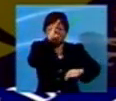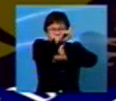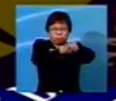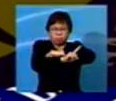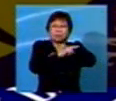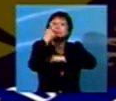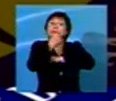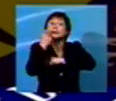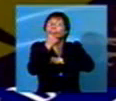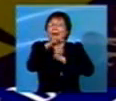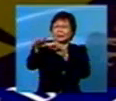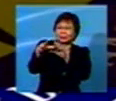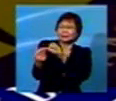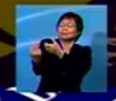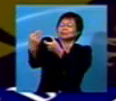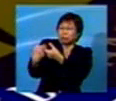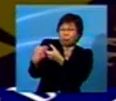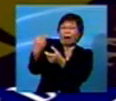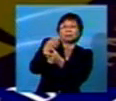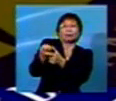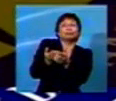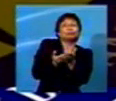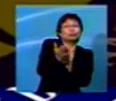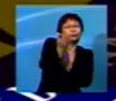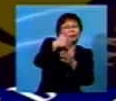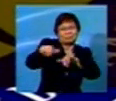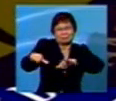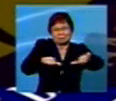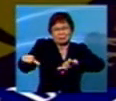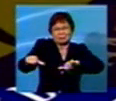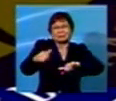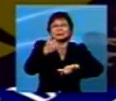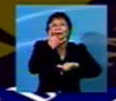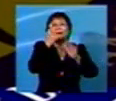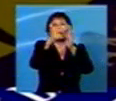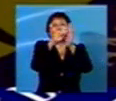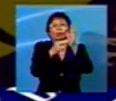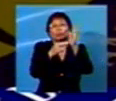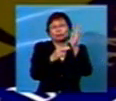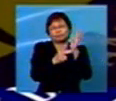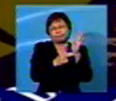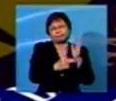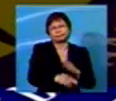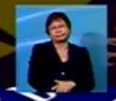pihak yang didapati terlibat secara langsung atau tidak langsung dalam kegiatan yang menyelahi undang-undang